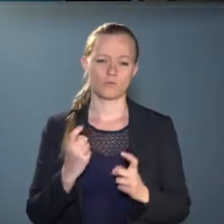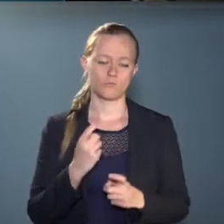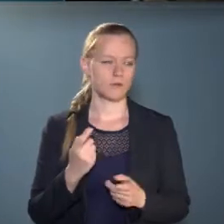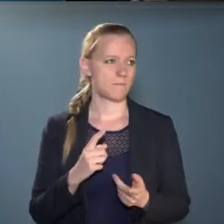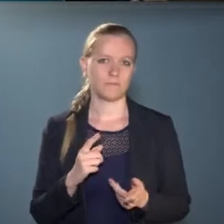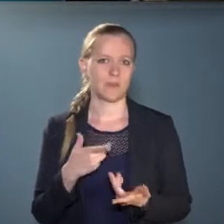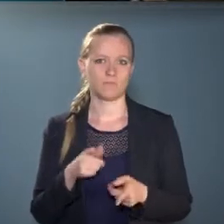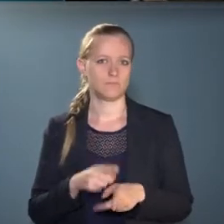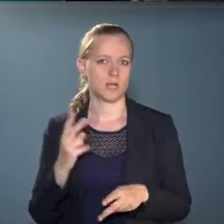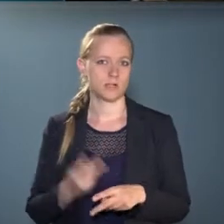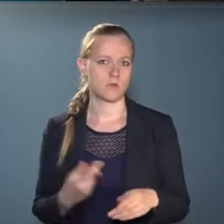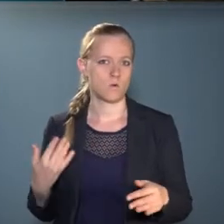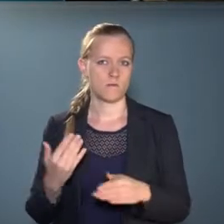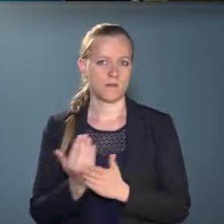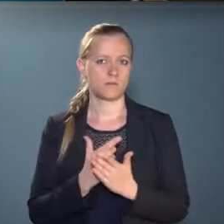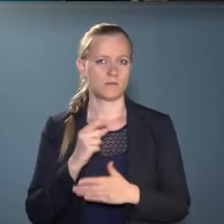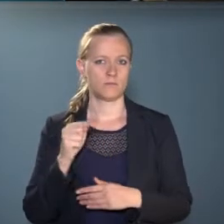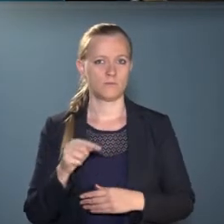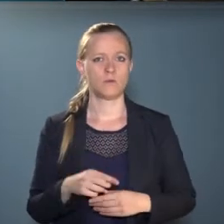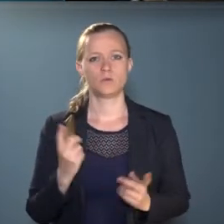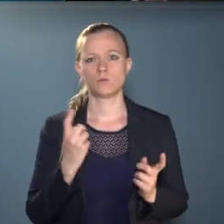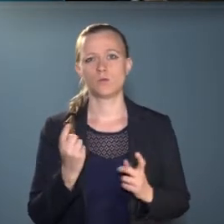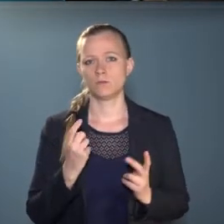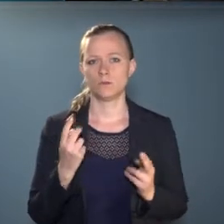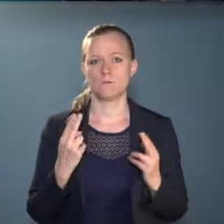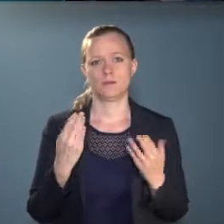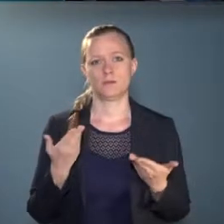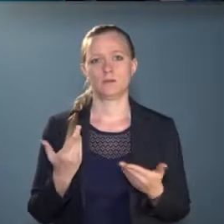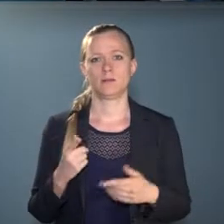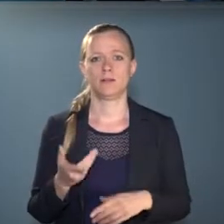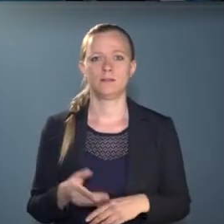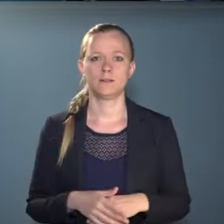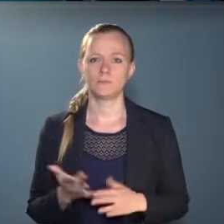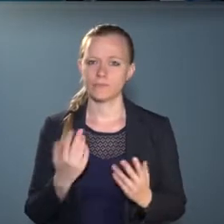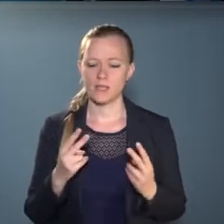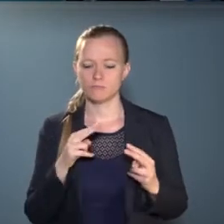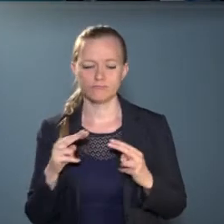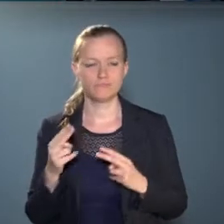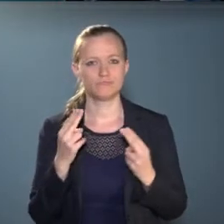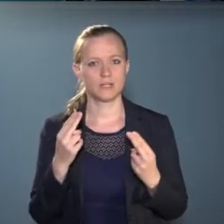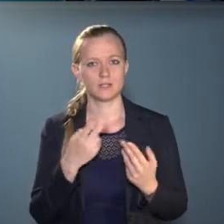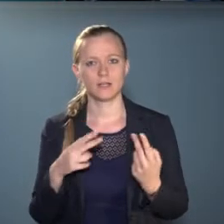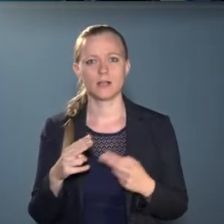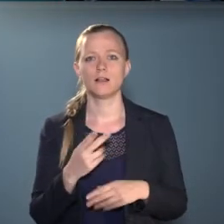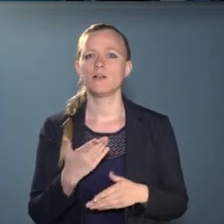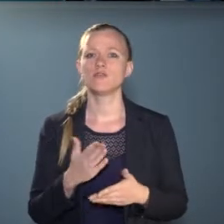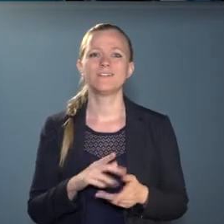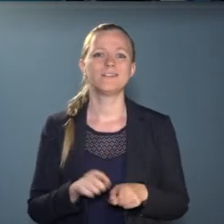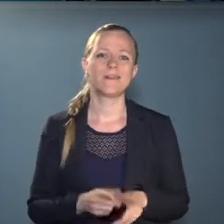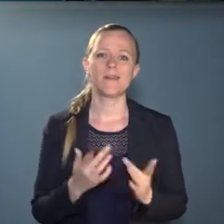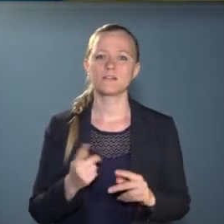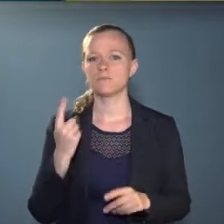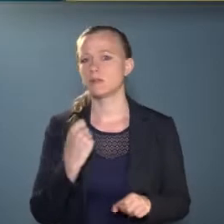nem mindennapos feladat volt, és gondolom értékelték a helyzetet, meg az ilyen helyzetek